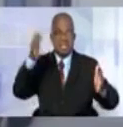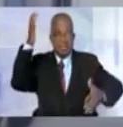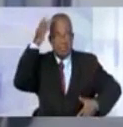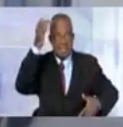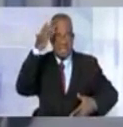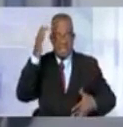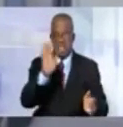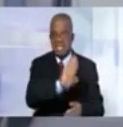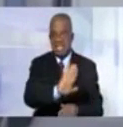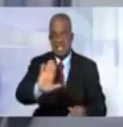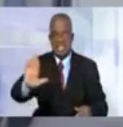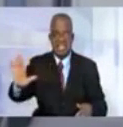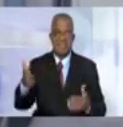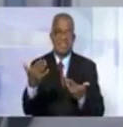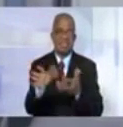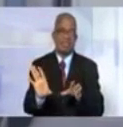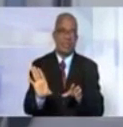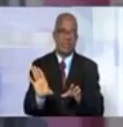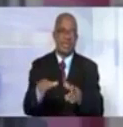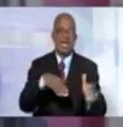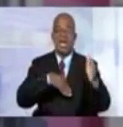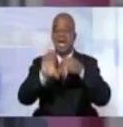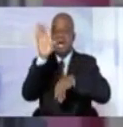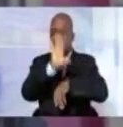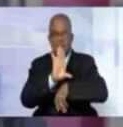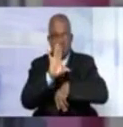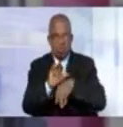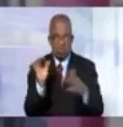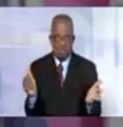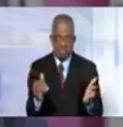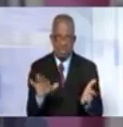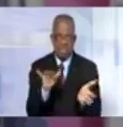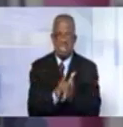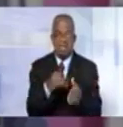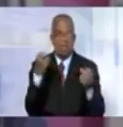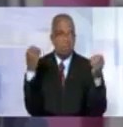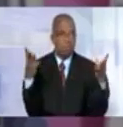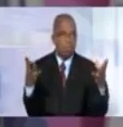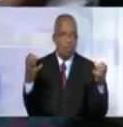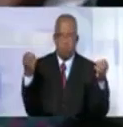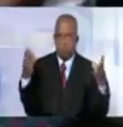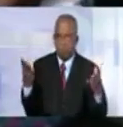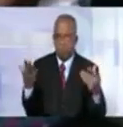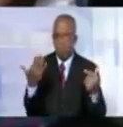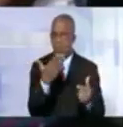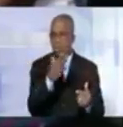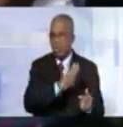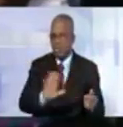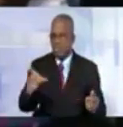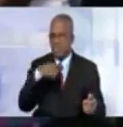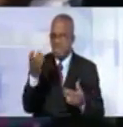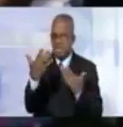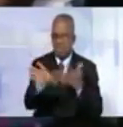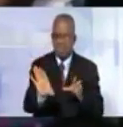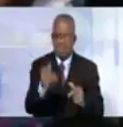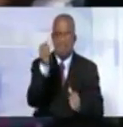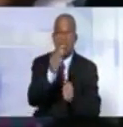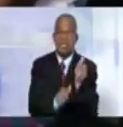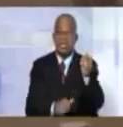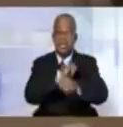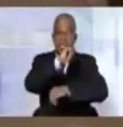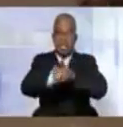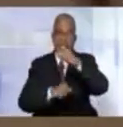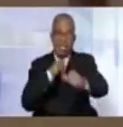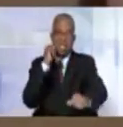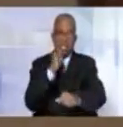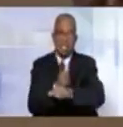ce sont soixante trois mille enfants de moins de 5 ans qui décèdent du fait du paludisme chaque année pourtant la prise en charge des enfants